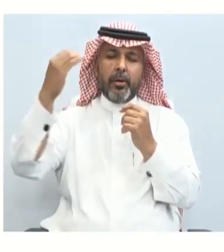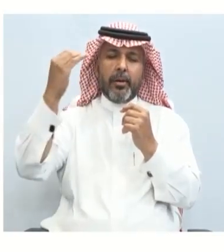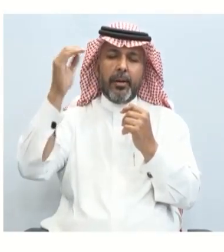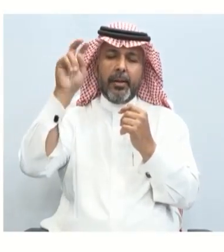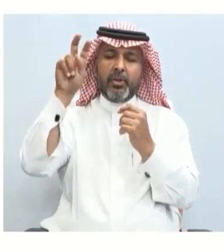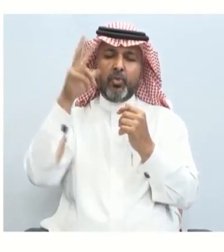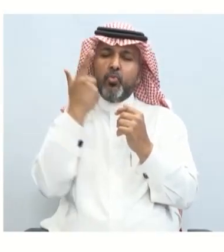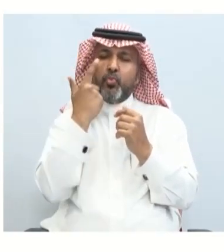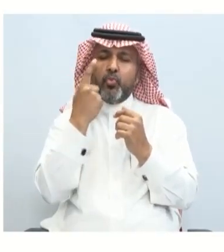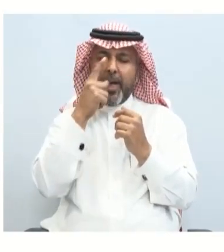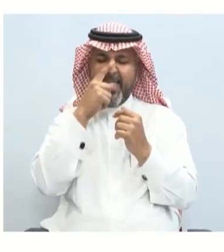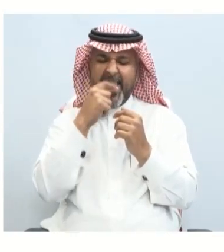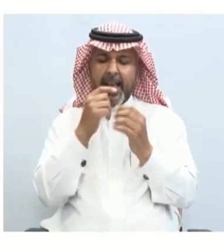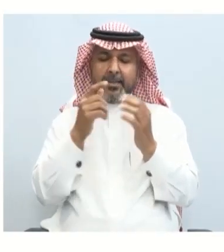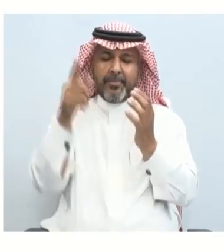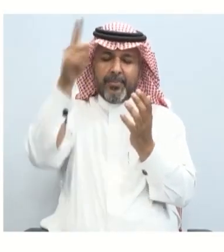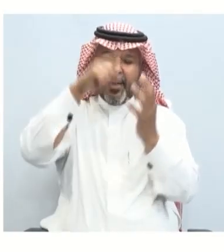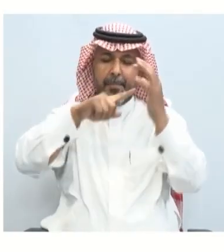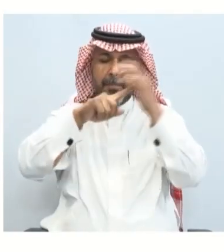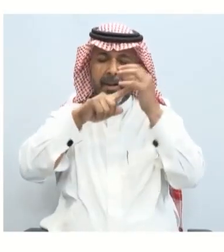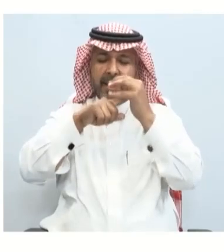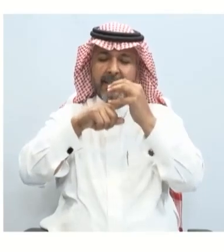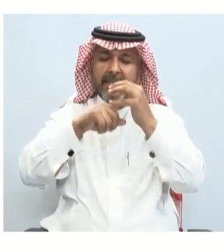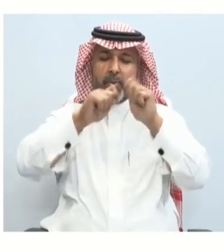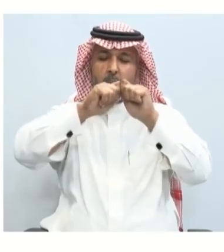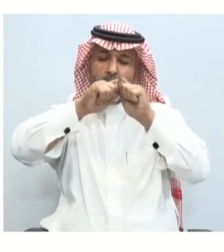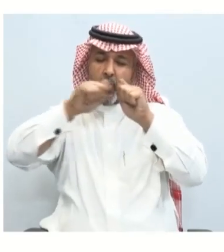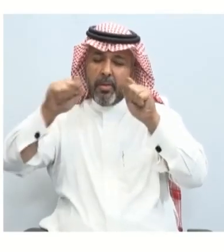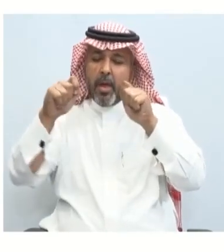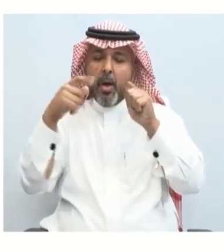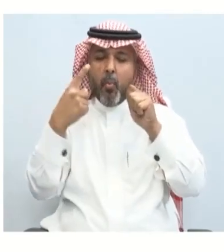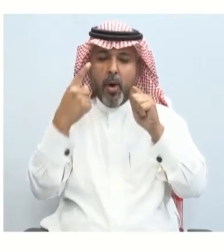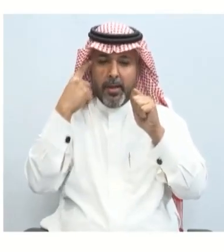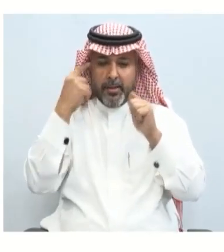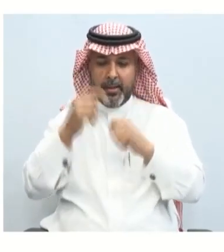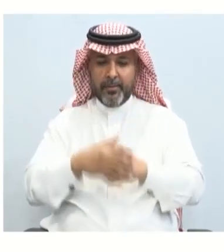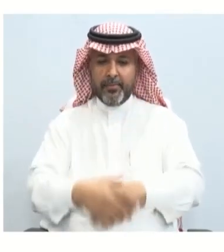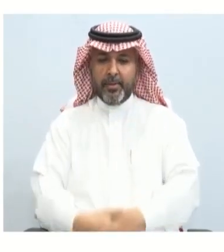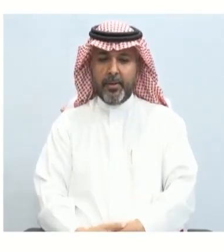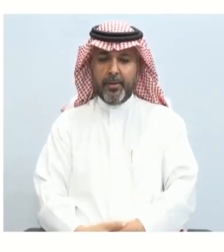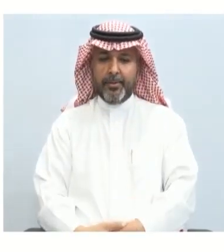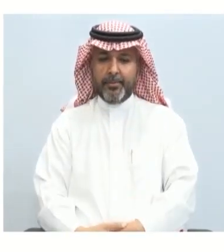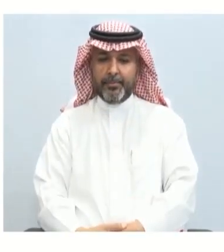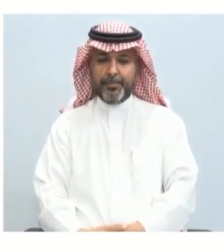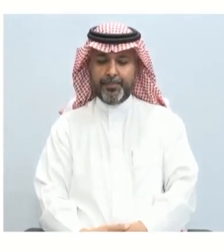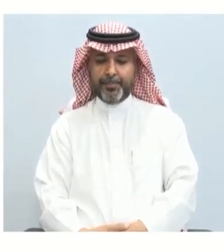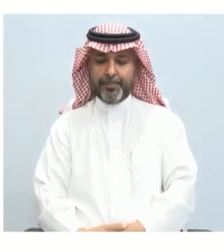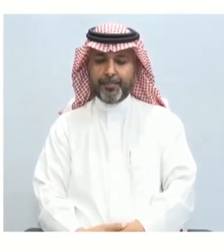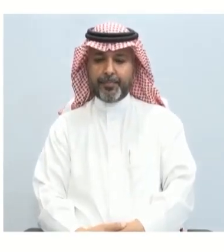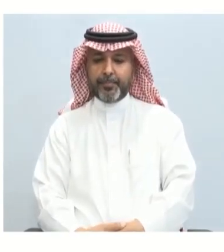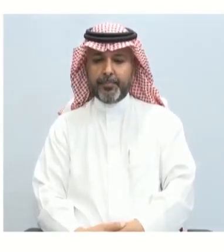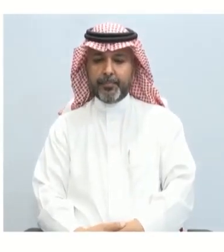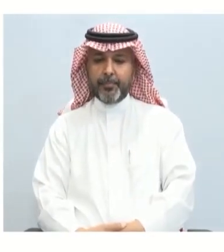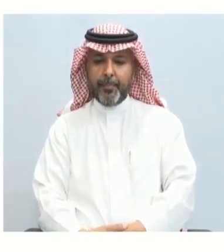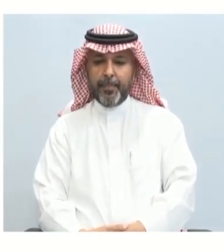نصف القطر يساوي واحد وقلنا ان اذا كان عندي ضلع الانتهائي يقطع دائره الوحده في نقطه معينه فان هذه